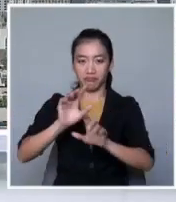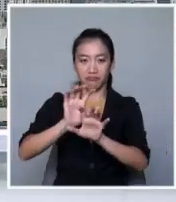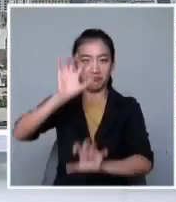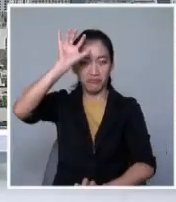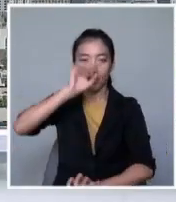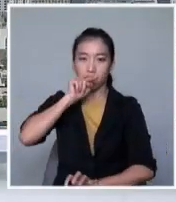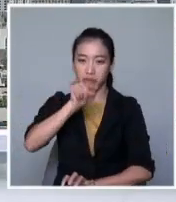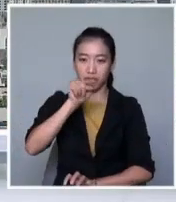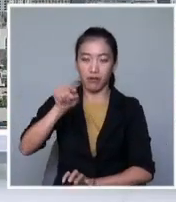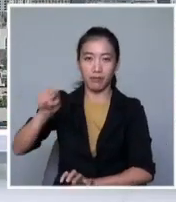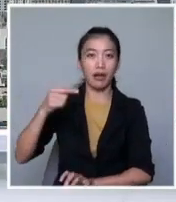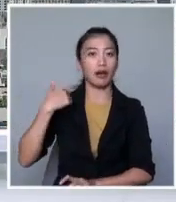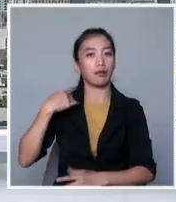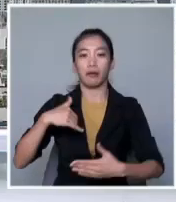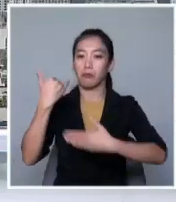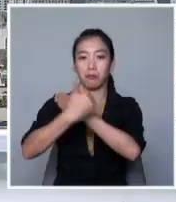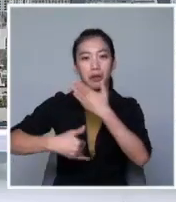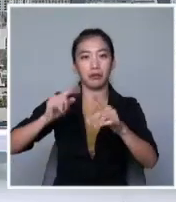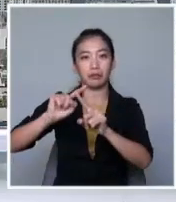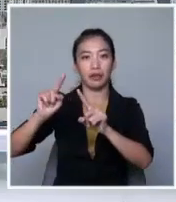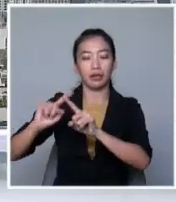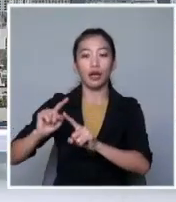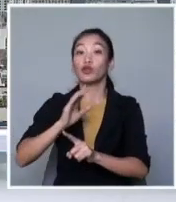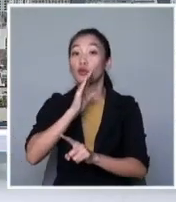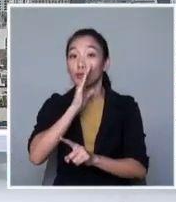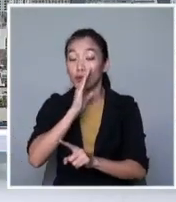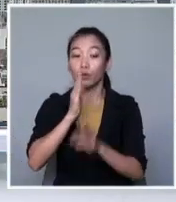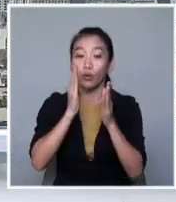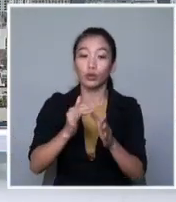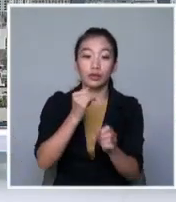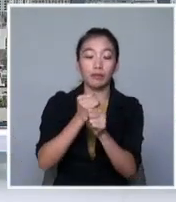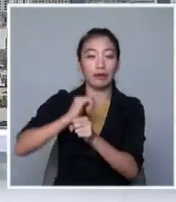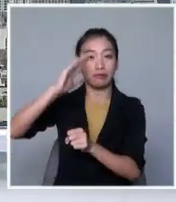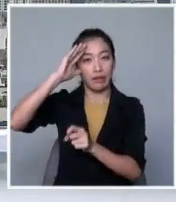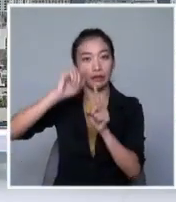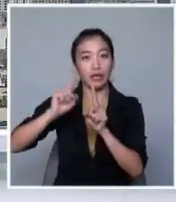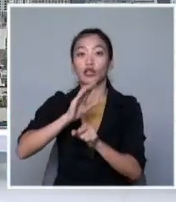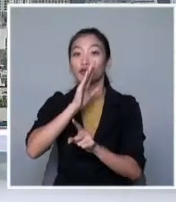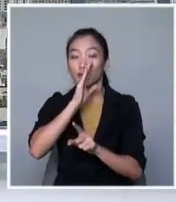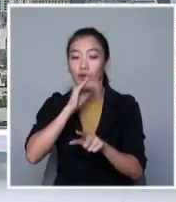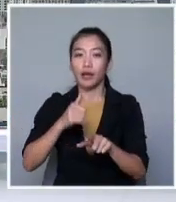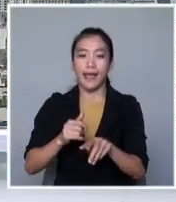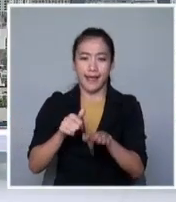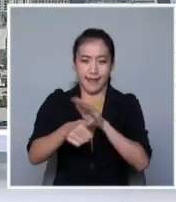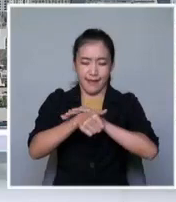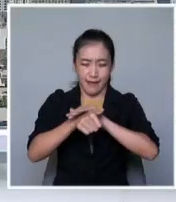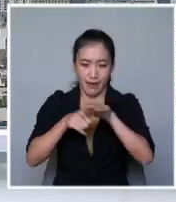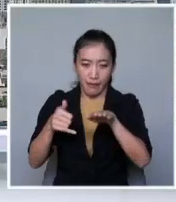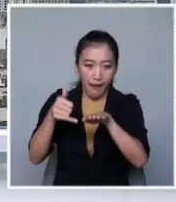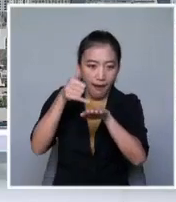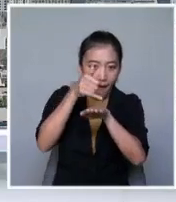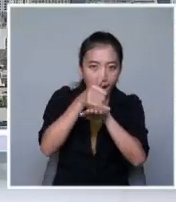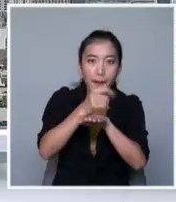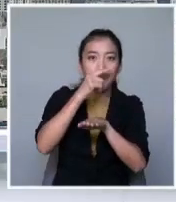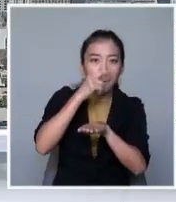จังหวัดตามแนวชายแดนค่ะสังคมเข้มการลักลอบเข้ามาในพื้นที่นะคะเพราะฉะนั้นจะมีความผิดไม่ใช่แค่คนที่ลักลอบเข้ามารวมไป